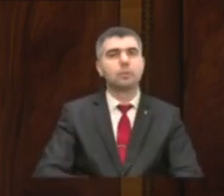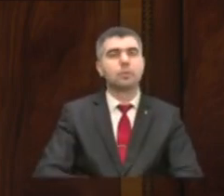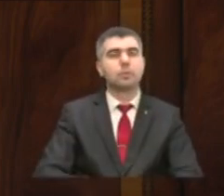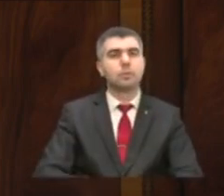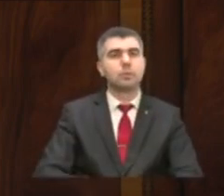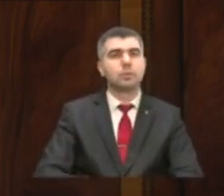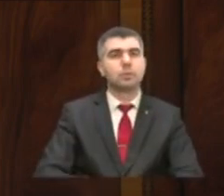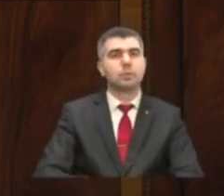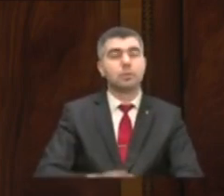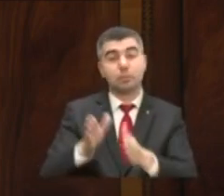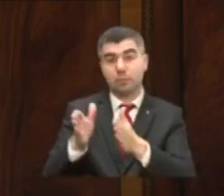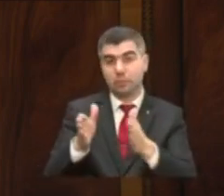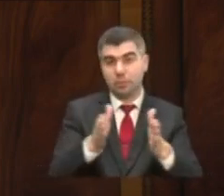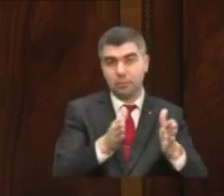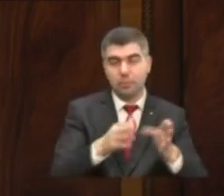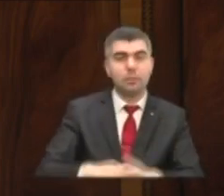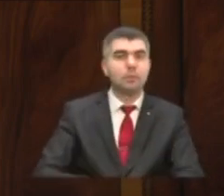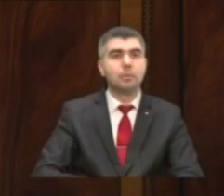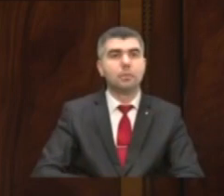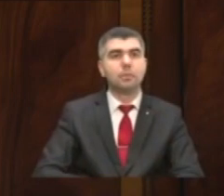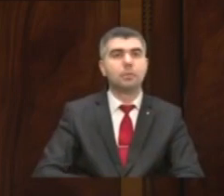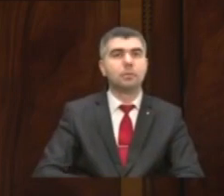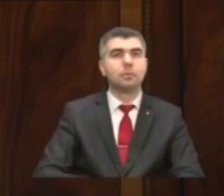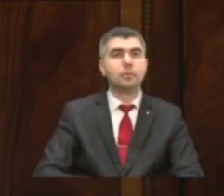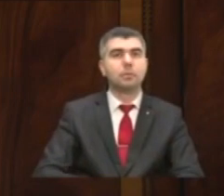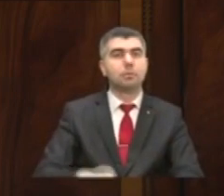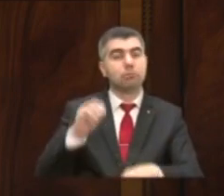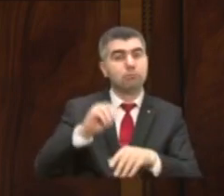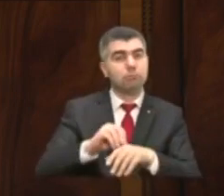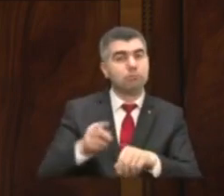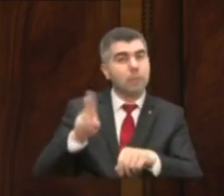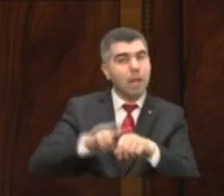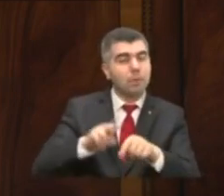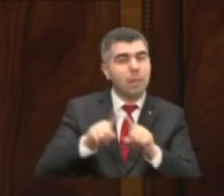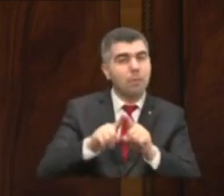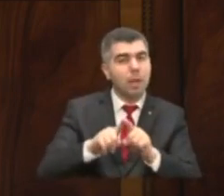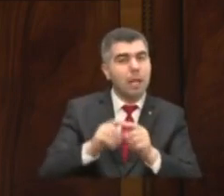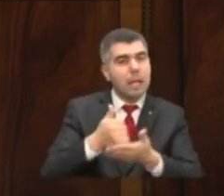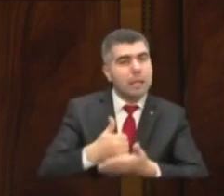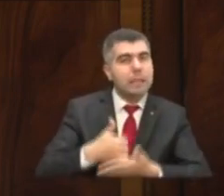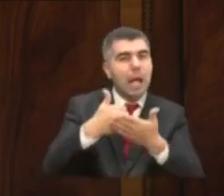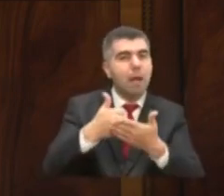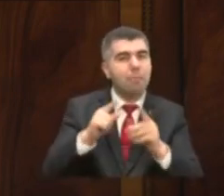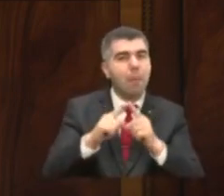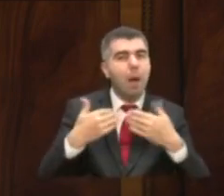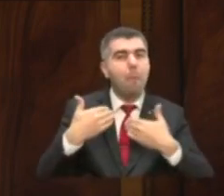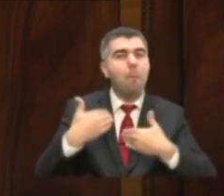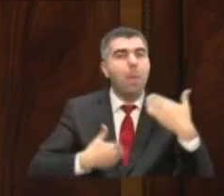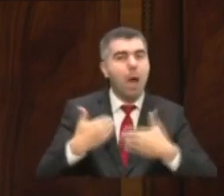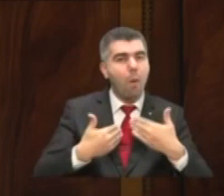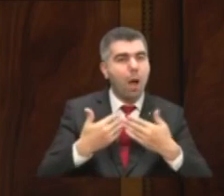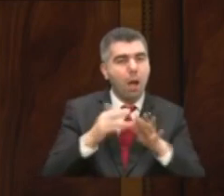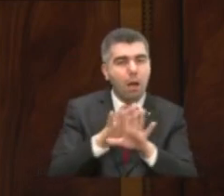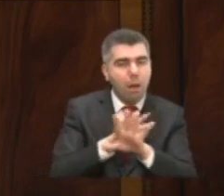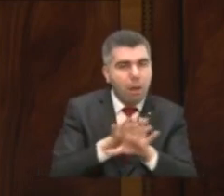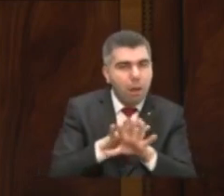للتدقيق. هذا بالنسبة لقانون التصفية. بالنسبة لدعم ذوي الإعاقة الشديدة وهي من النقاط التي طرحت نحن في البرنامج ديالنا